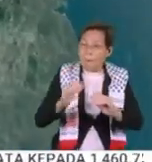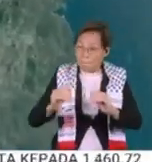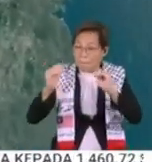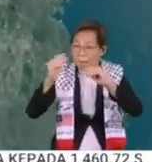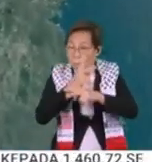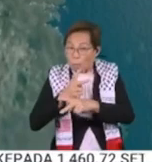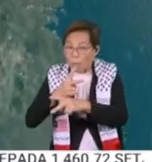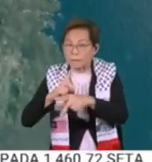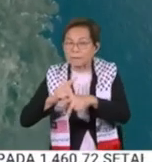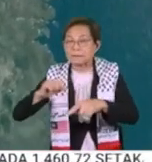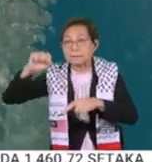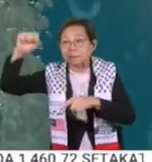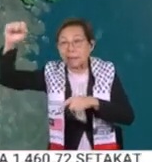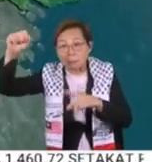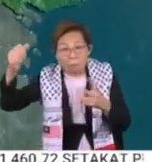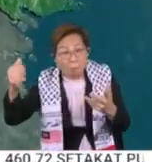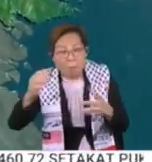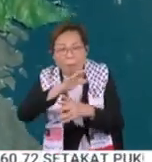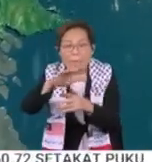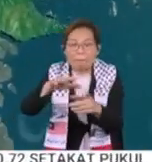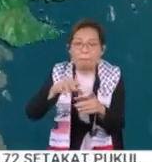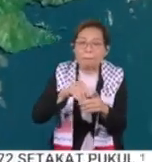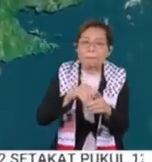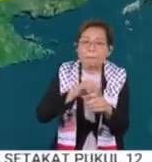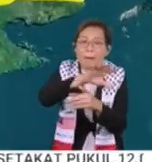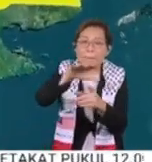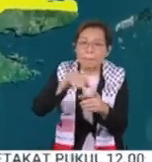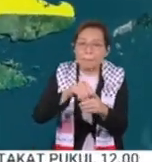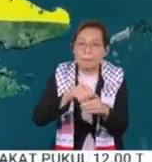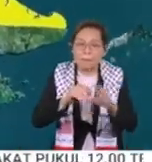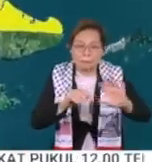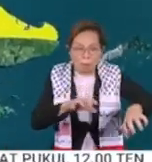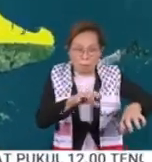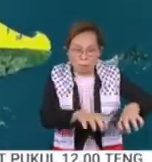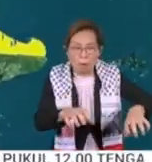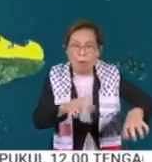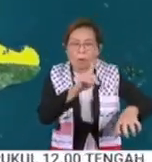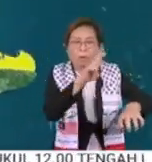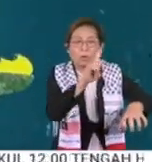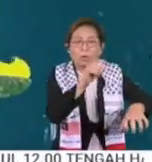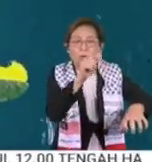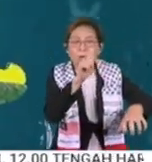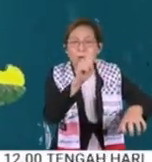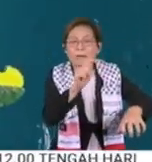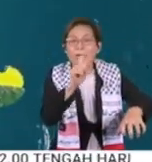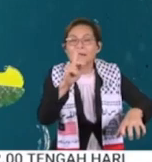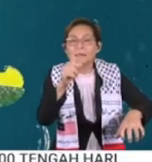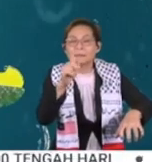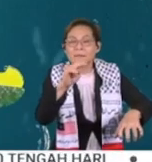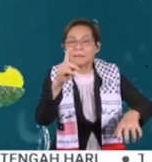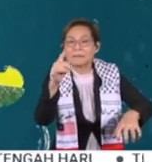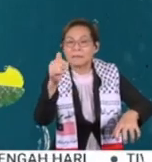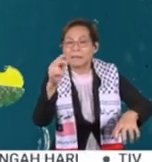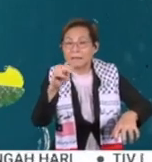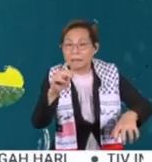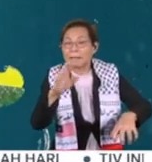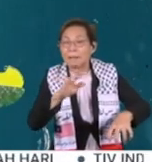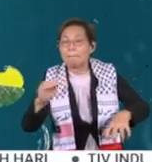di negeri Sabah juga melibatkan beberapa bahagian di sekitar Kudat, Sandakan dan juga Pantai Barat